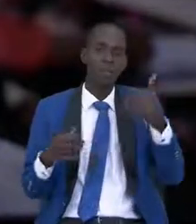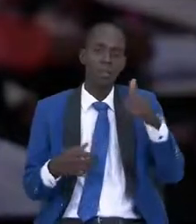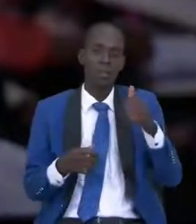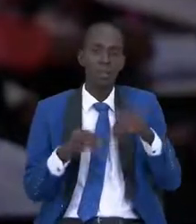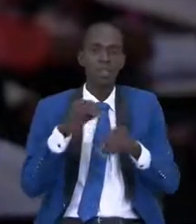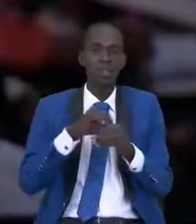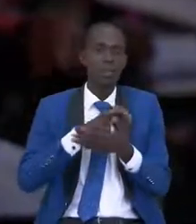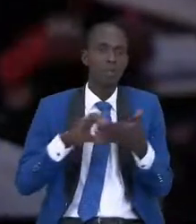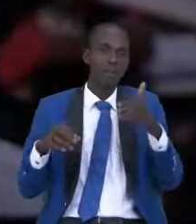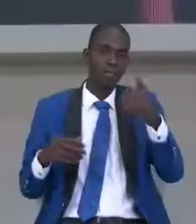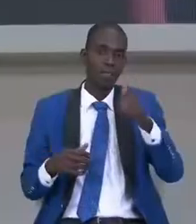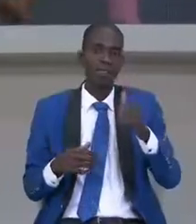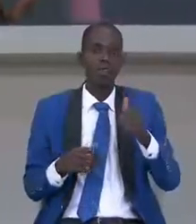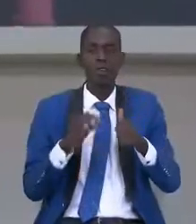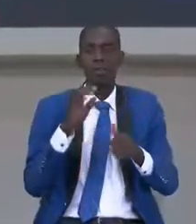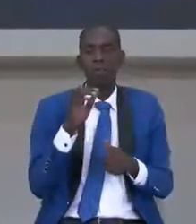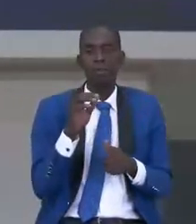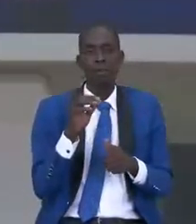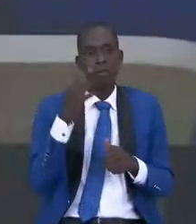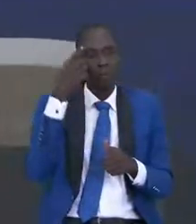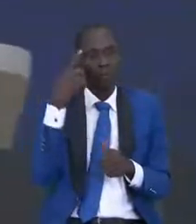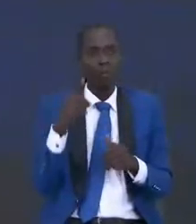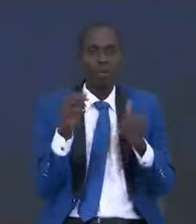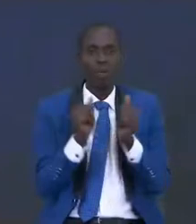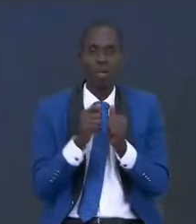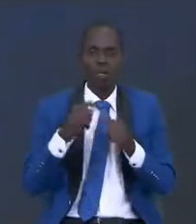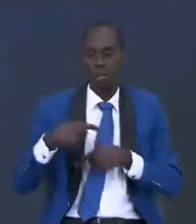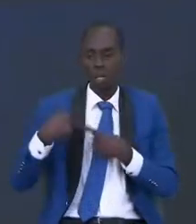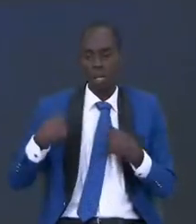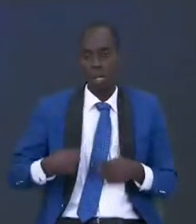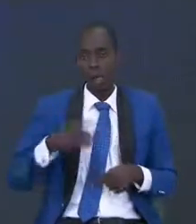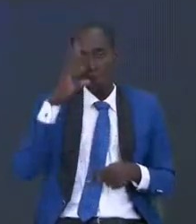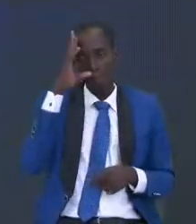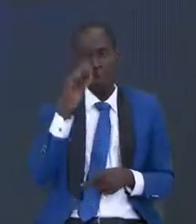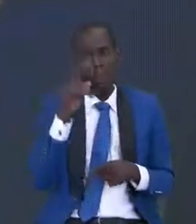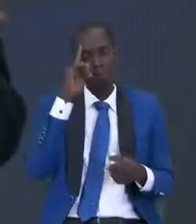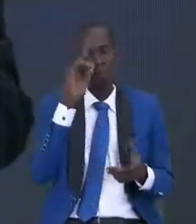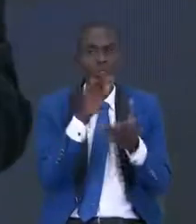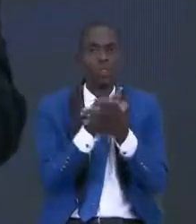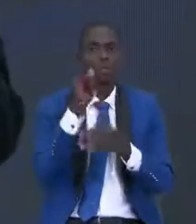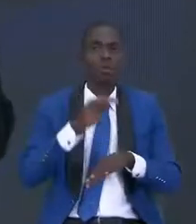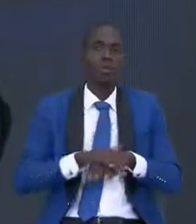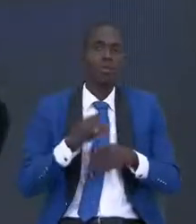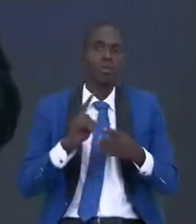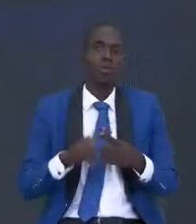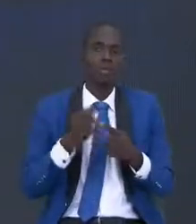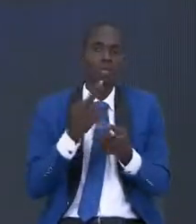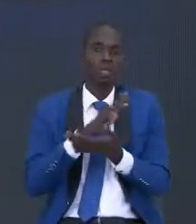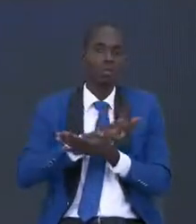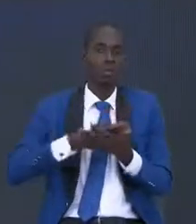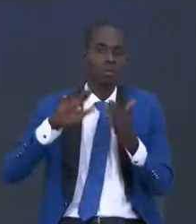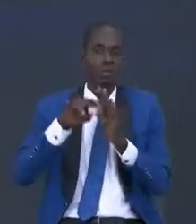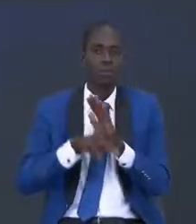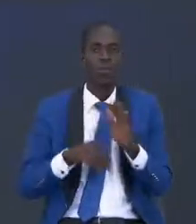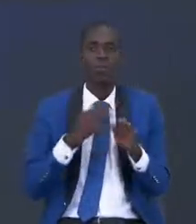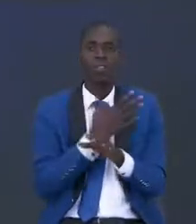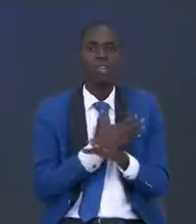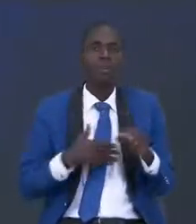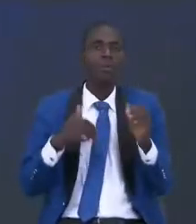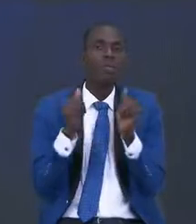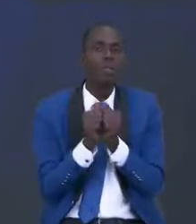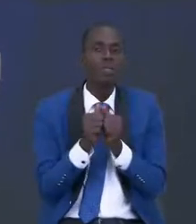le verset 10, car c'est en croyant du cœur qu'on parvient à la justice, et c'est en